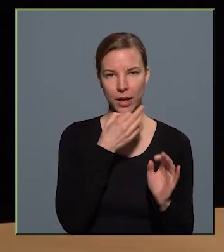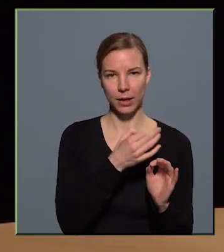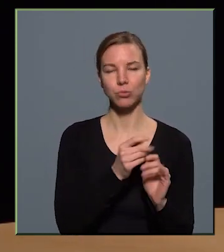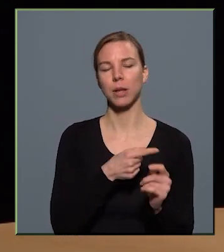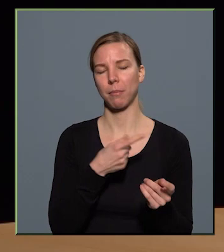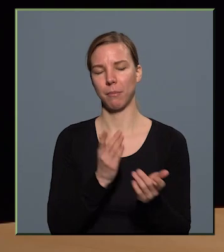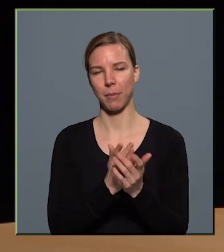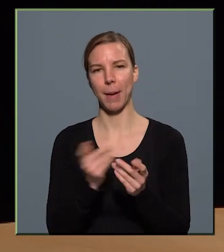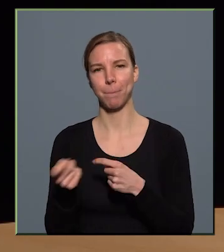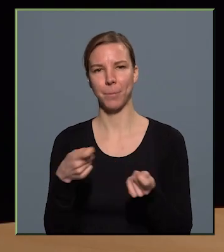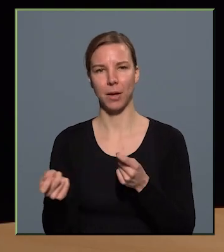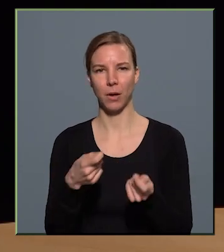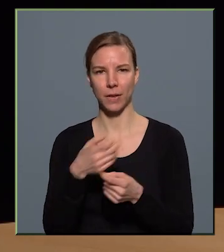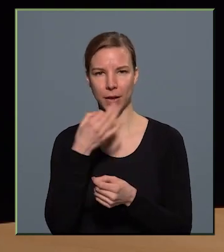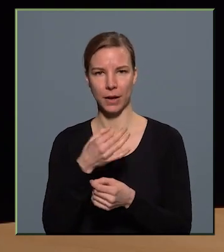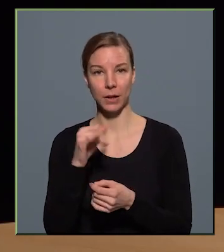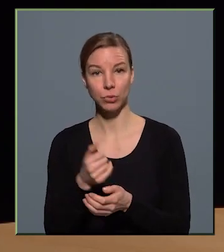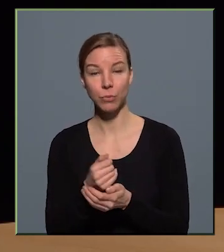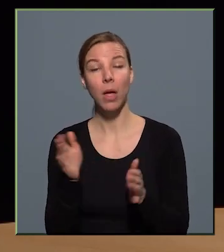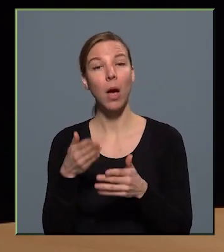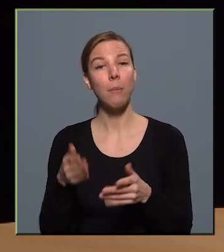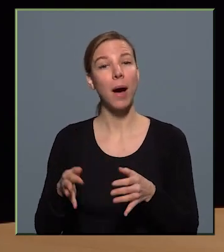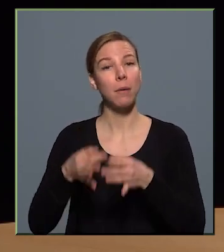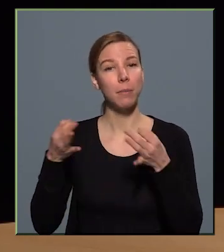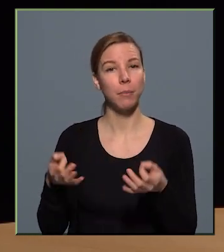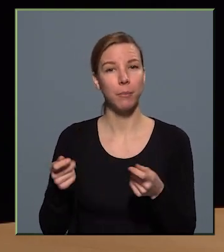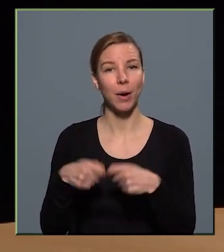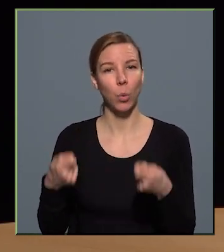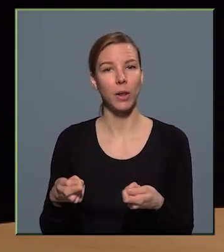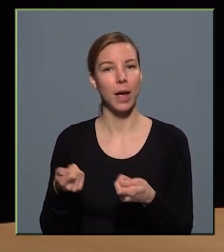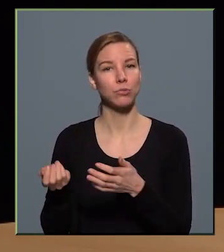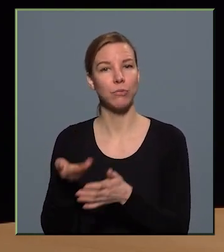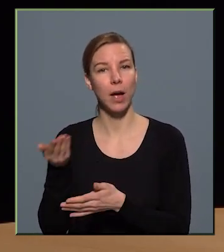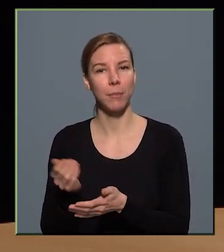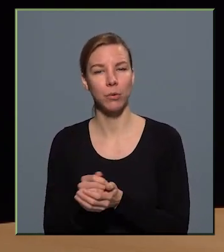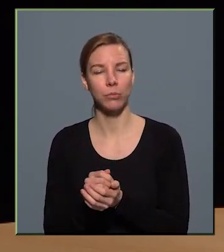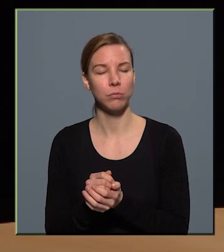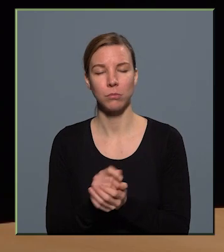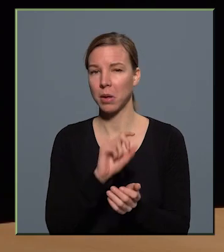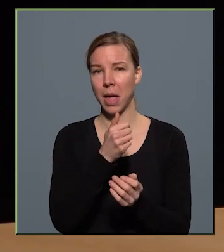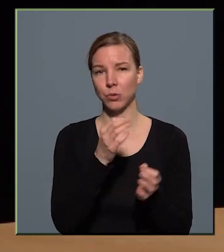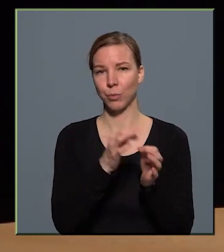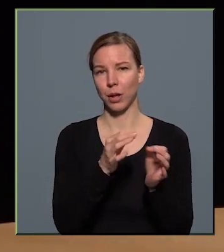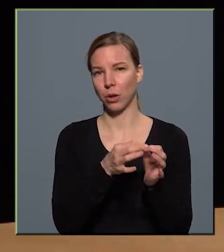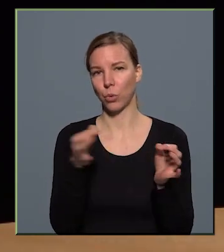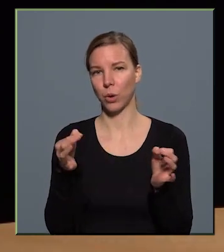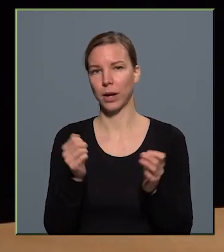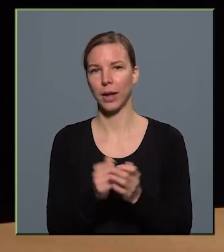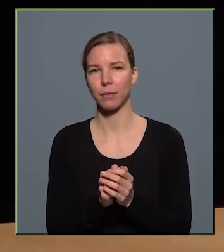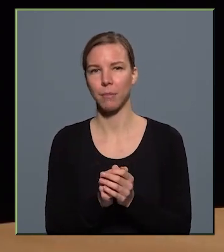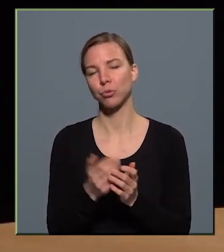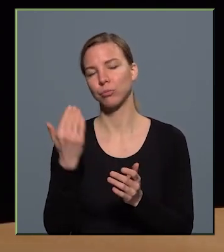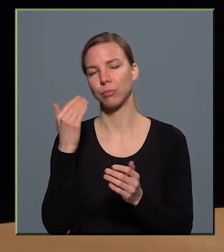legfontosabb az, hogy bármilyen megoldás merült föl, és ez igazából tulajdonképpen az első pillanattól kezdve így van, most egy picit az újságíró